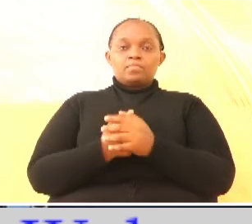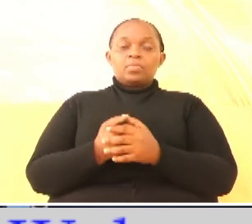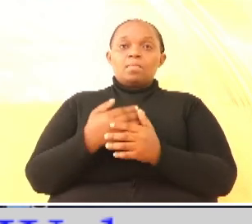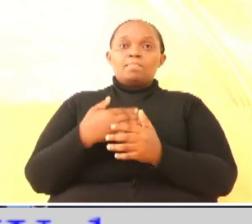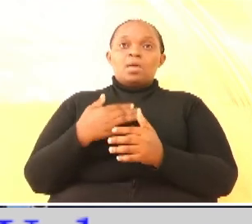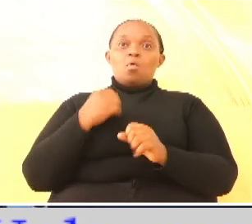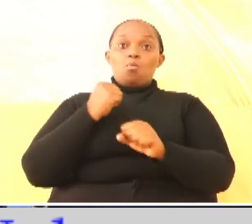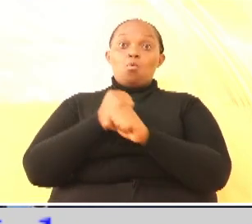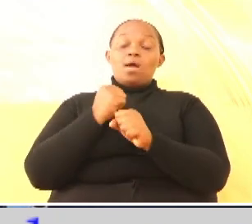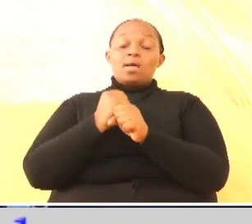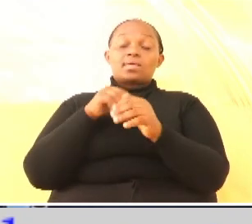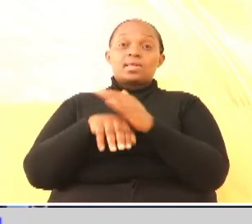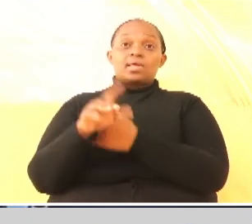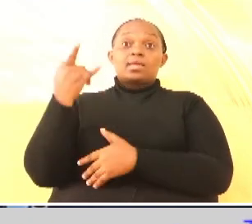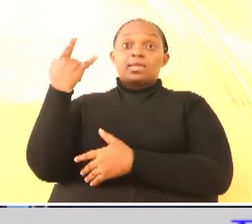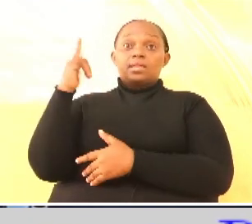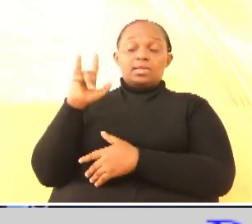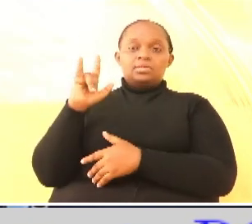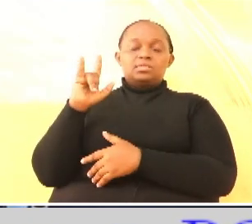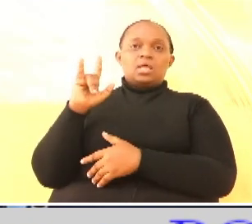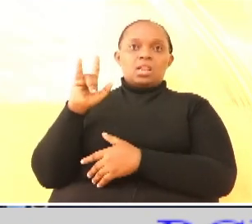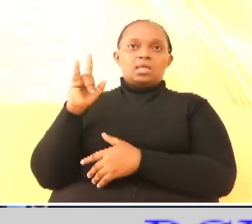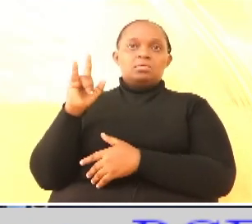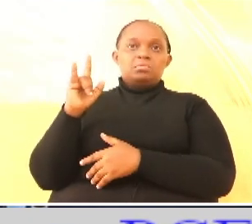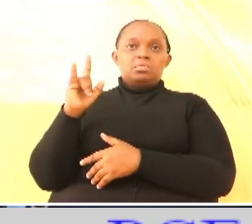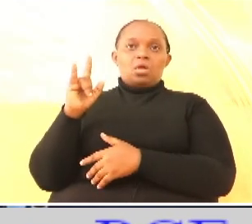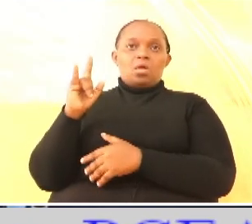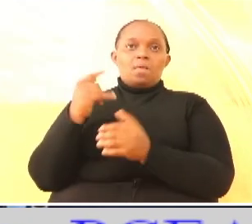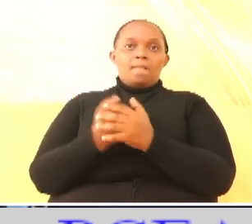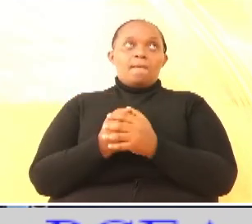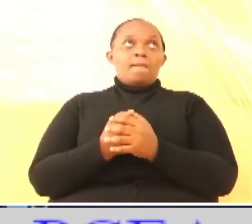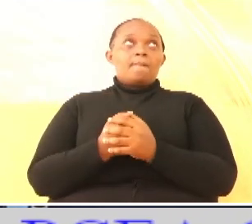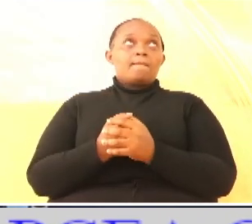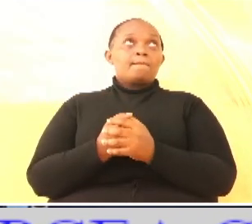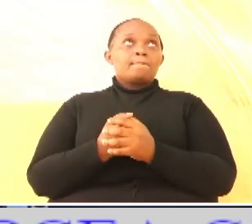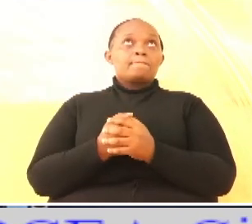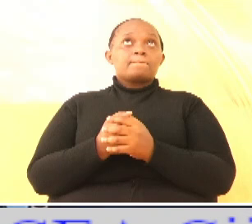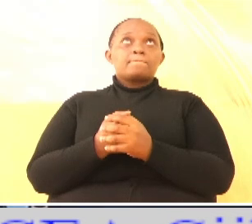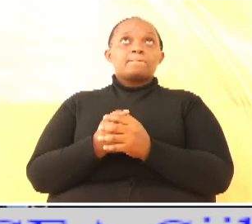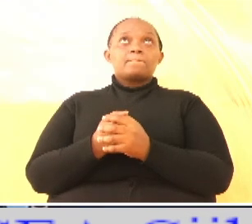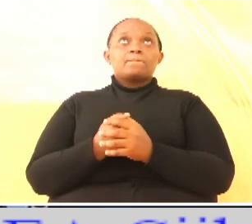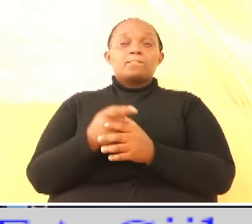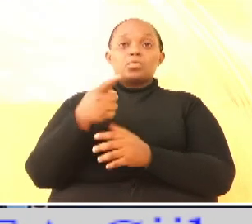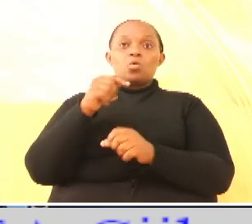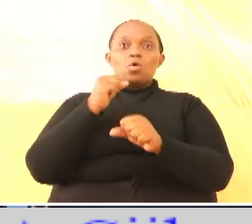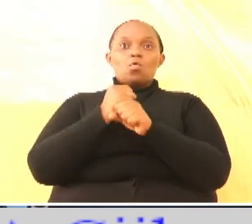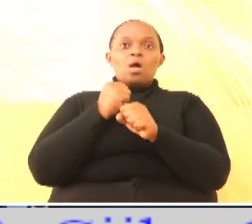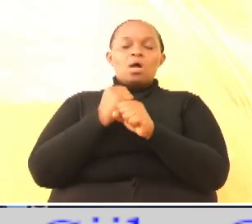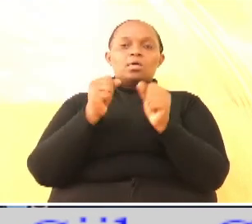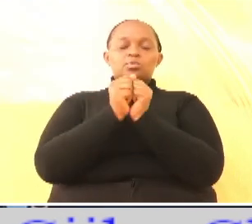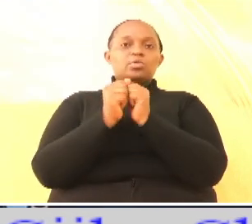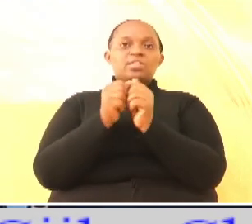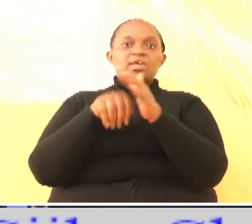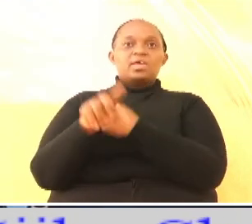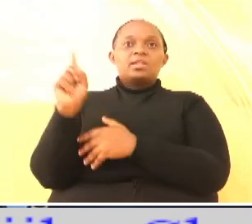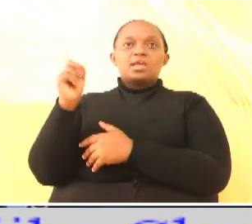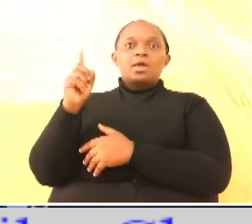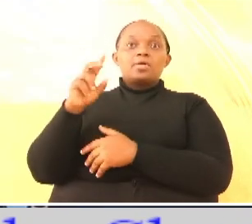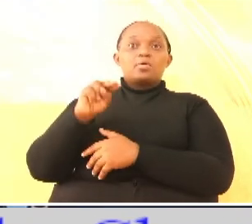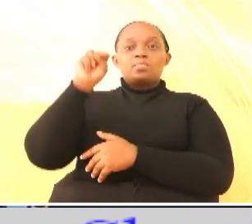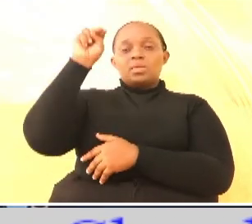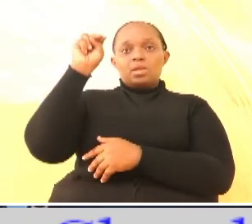Nairobi Central Presbytery. Kwa hivyo sisi ni majirani hapa na watu wa Nairobi North. Kwa hivyo nafurahi sana hata